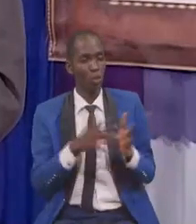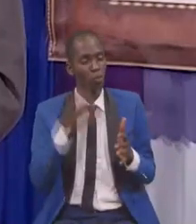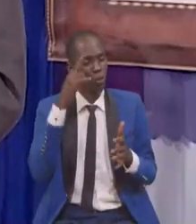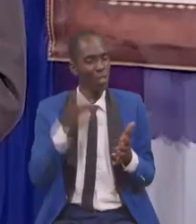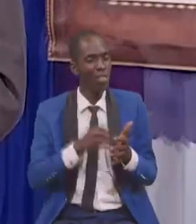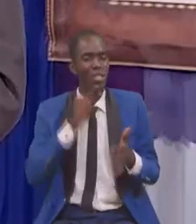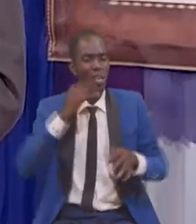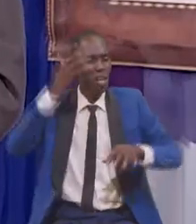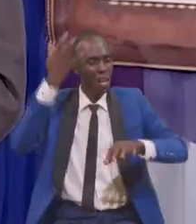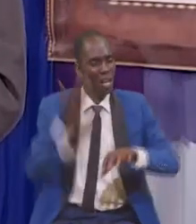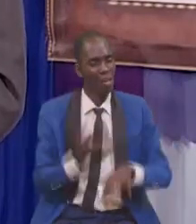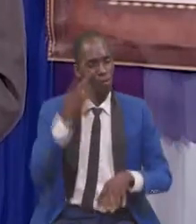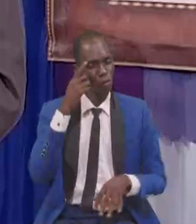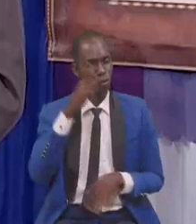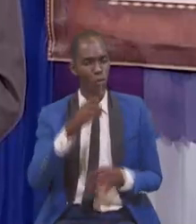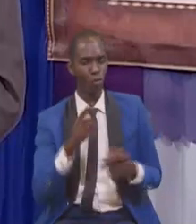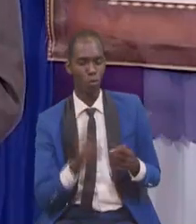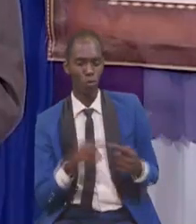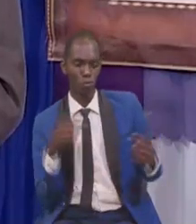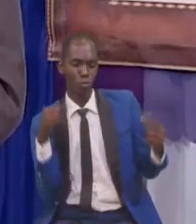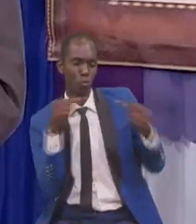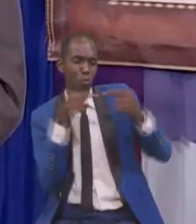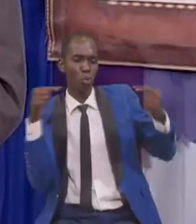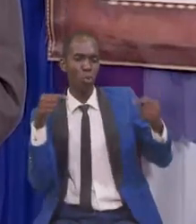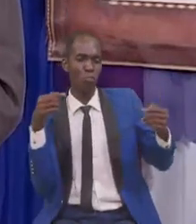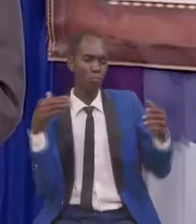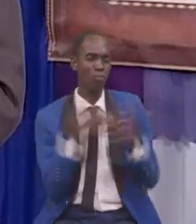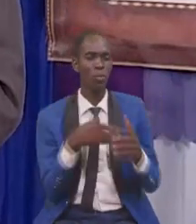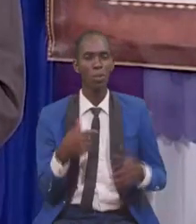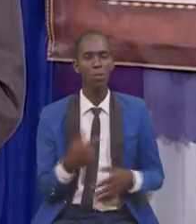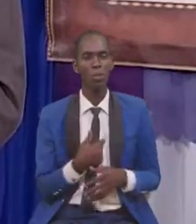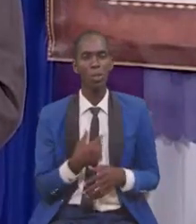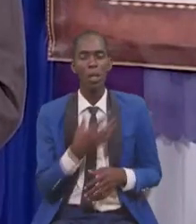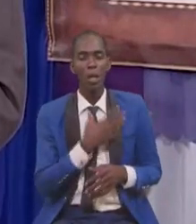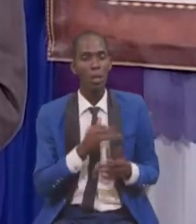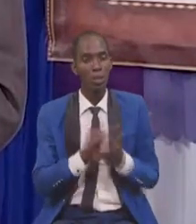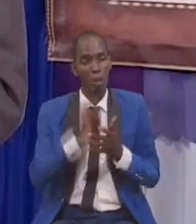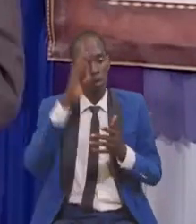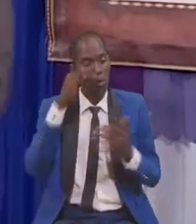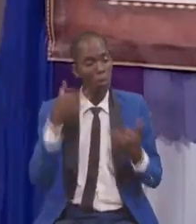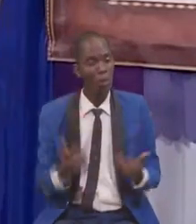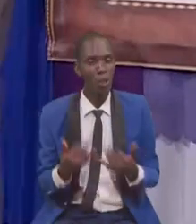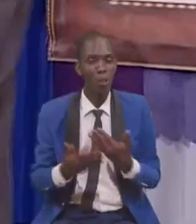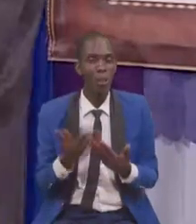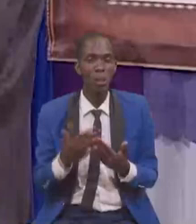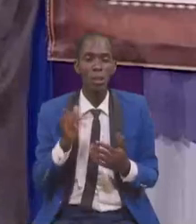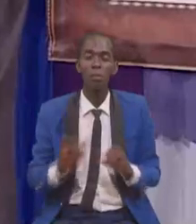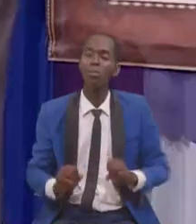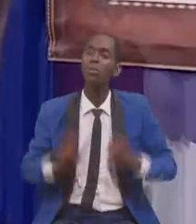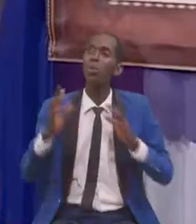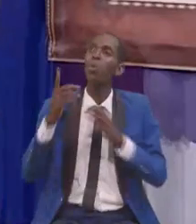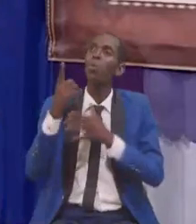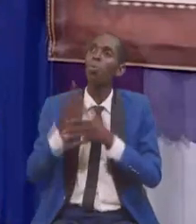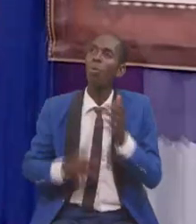les aiguillons. » L'homme-là était instantanément converti. Il a dit, « Seigneur, que veux-tu que je fasse? » Et il